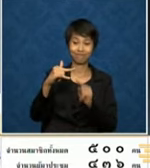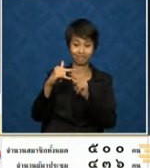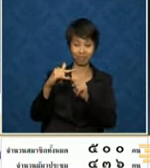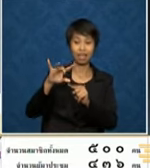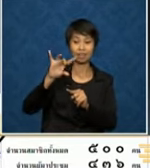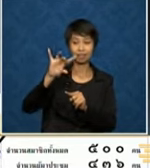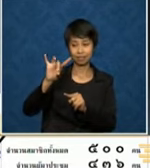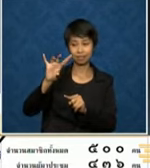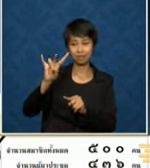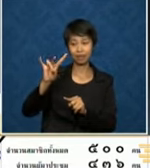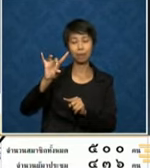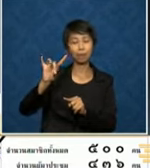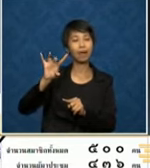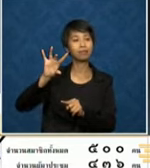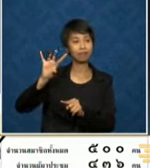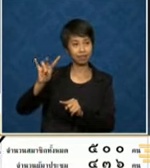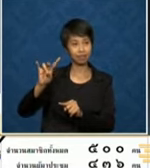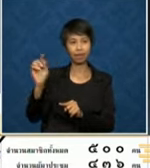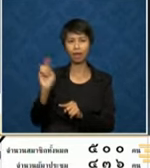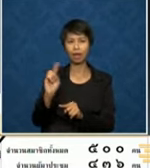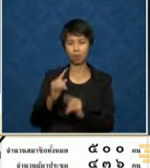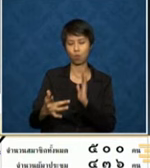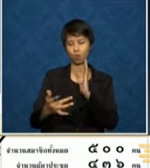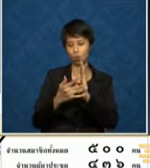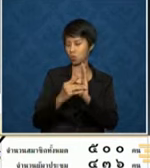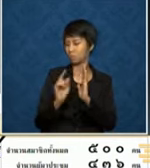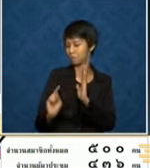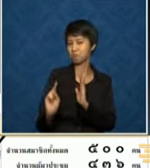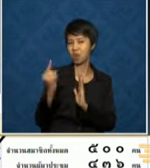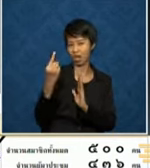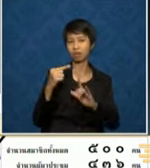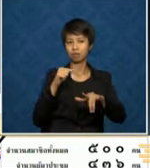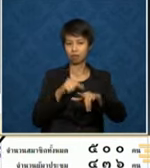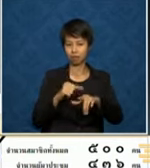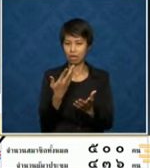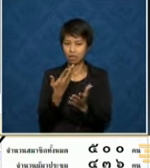ครับวัสดุใช้งานใช้เทคโนโลยีสมัยใหม่ประหยัดเชื้อ